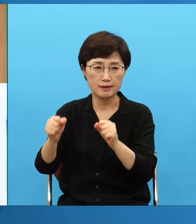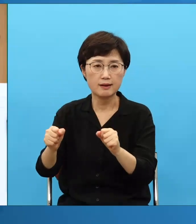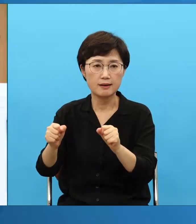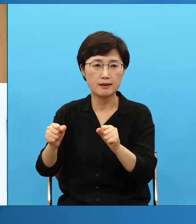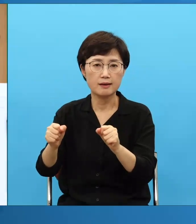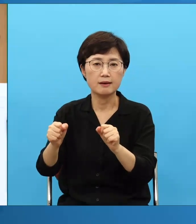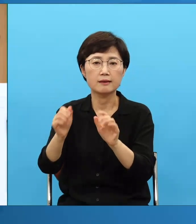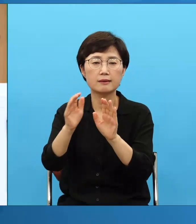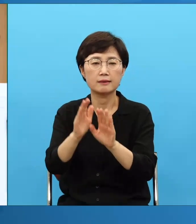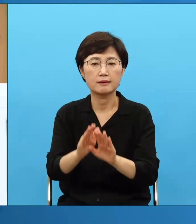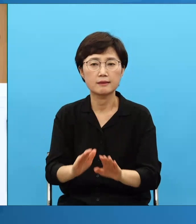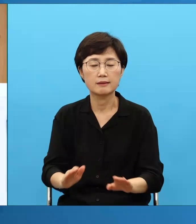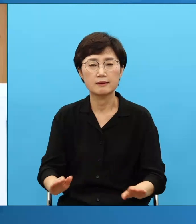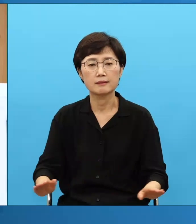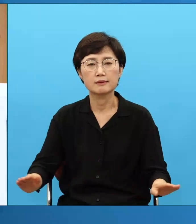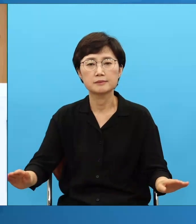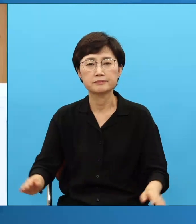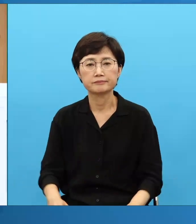함께하니라